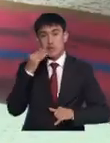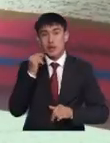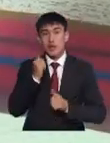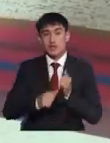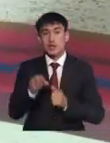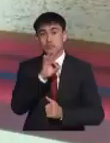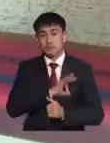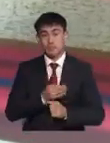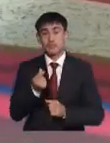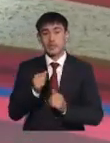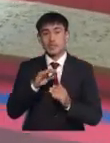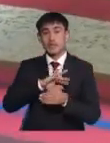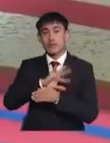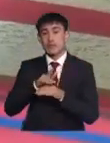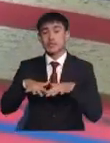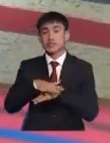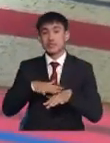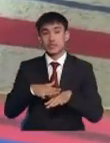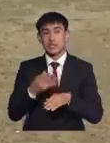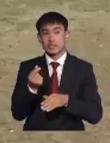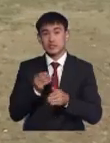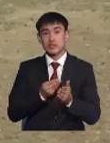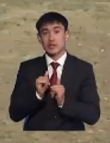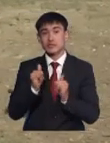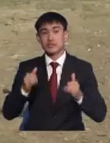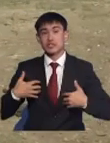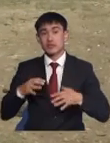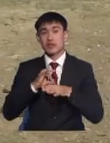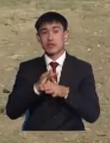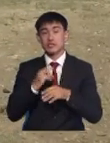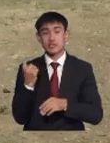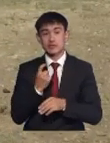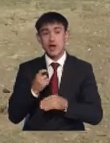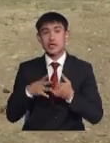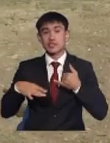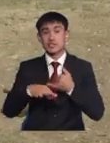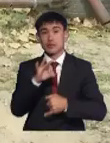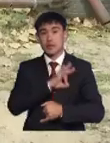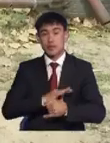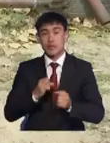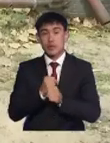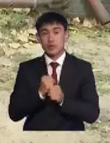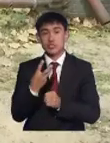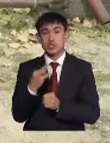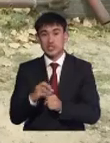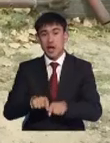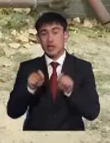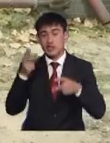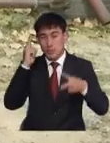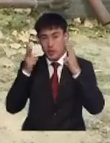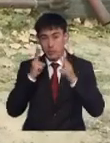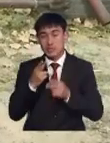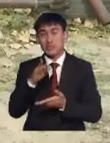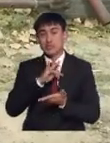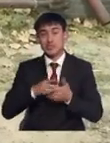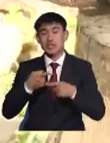идет впрок и во благо сельских жителей. Средства идут на развитие животноводства, освоение земель, переработку шерсти, открытие парикмахерских,